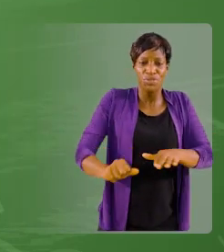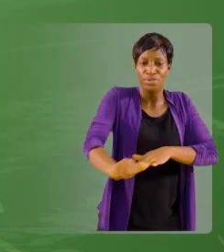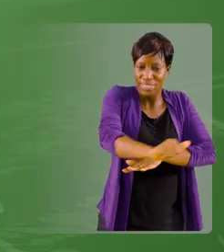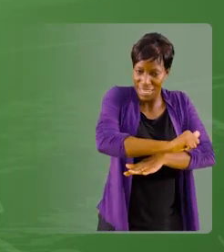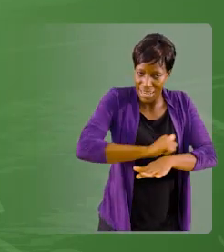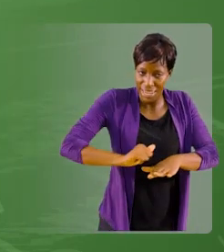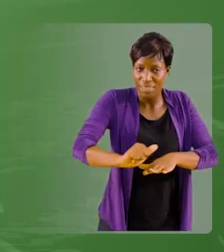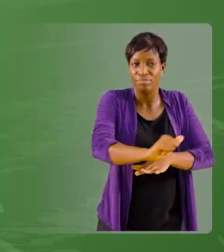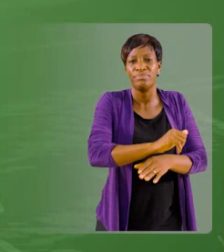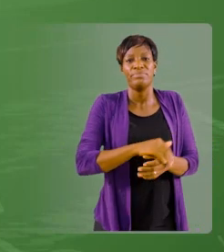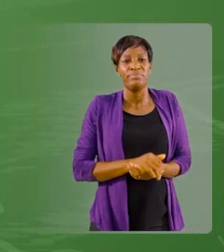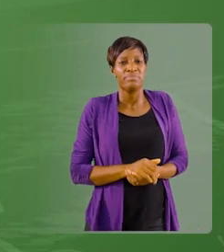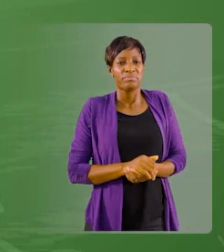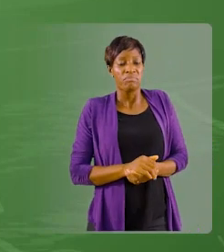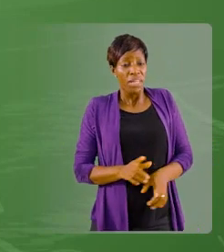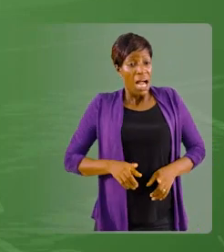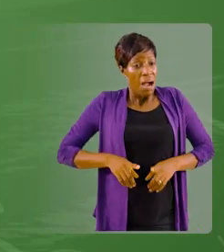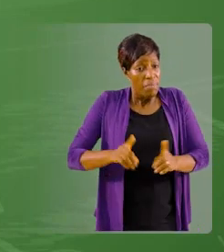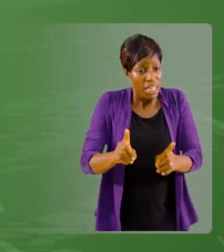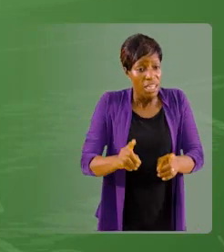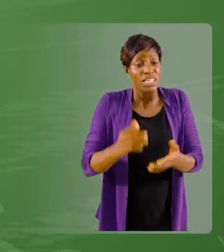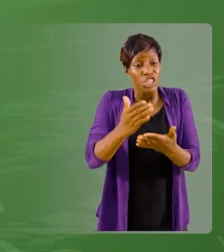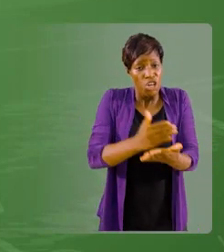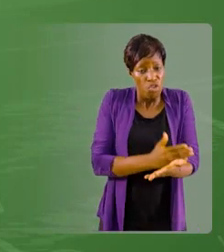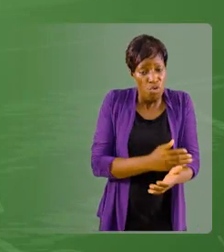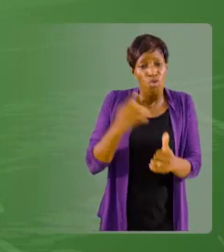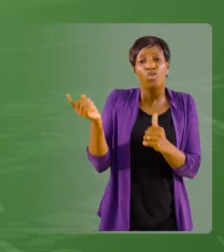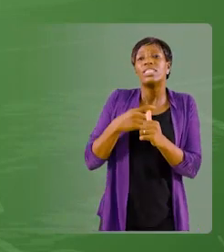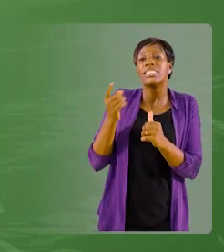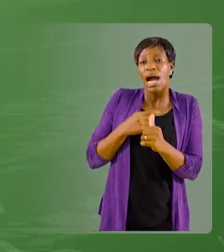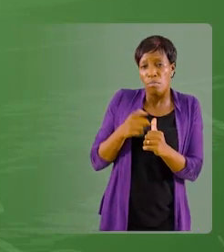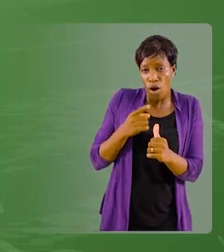d'air. Bien, au cours de cette leçon, nous allons d'abord